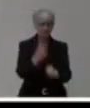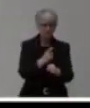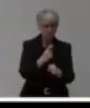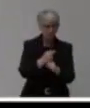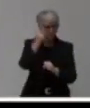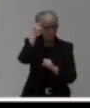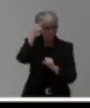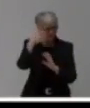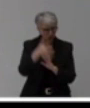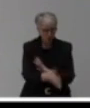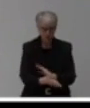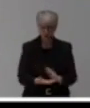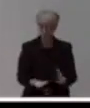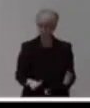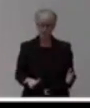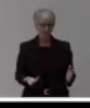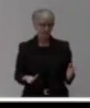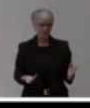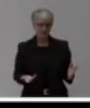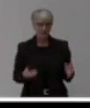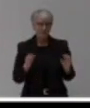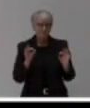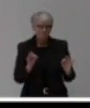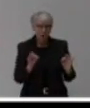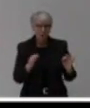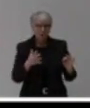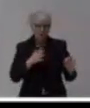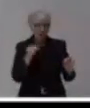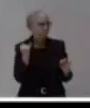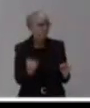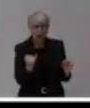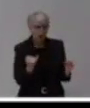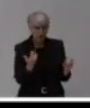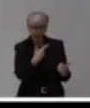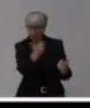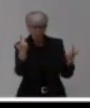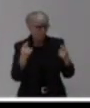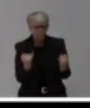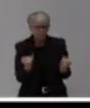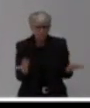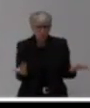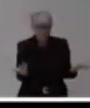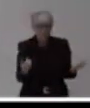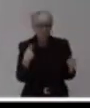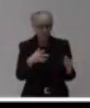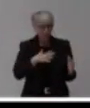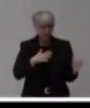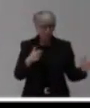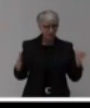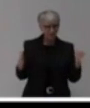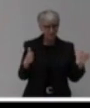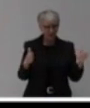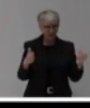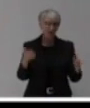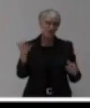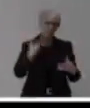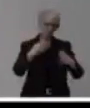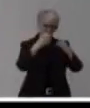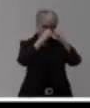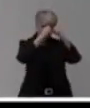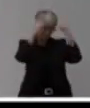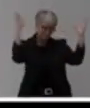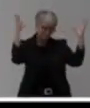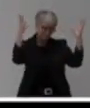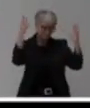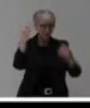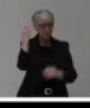psicologici propri di questa fascia di età. E quindi ci piace pensare, sognare che